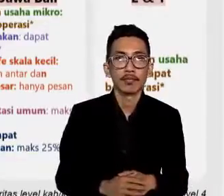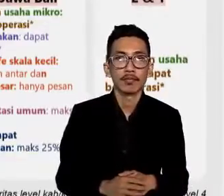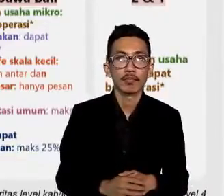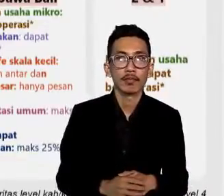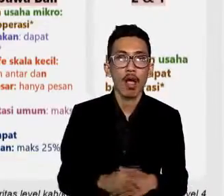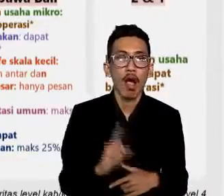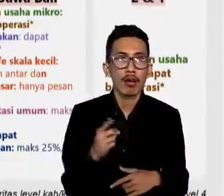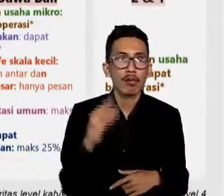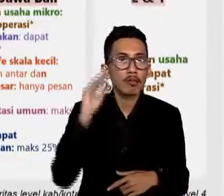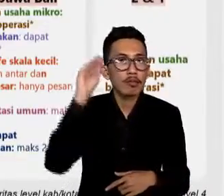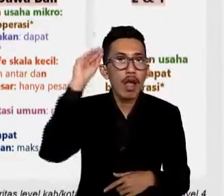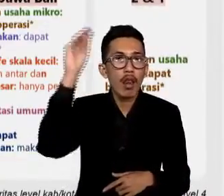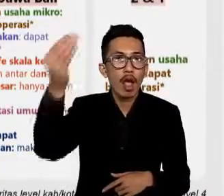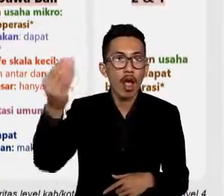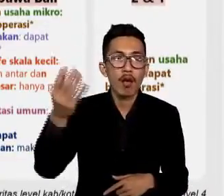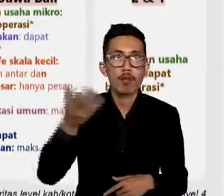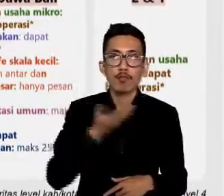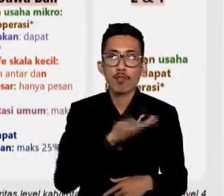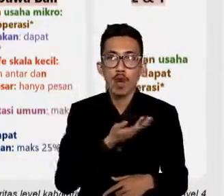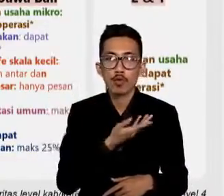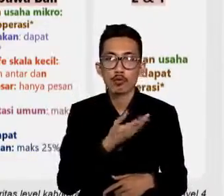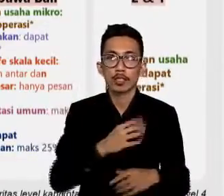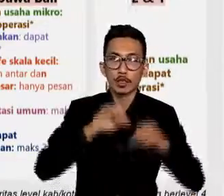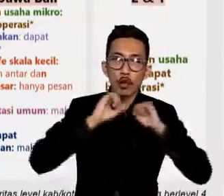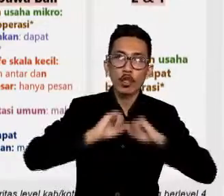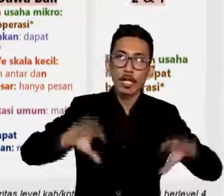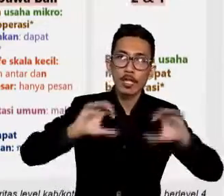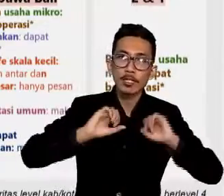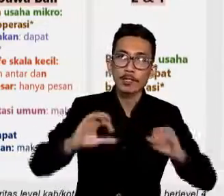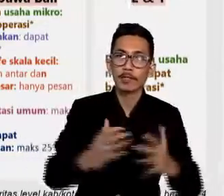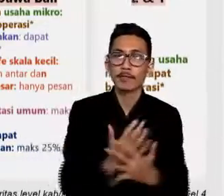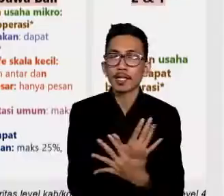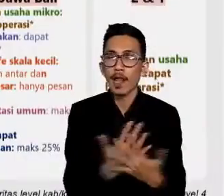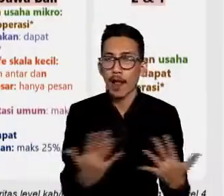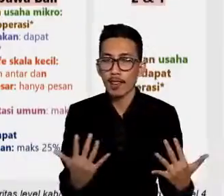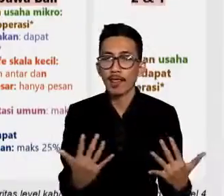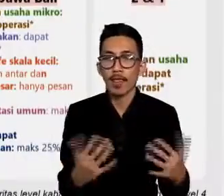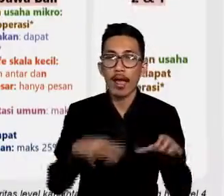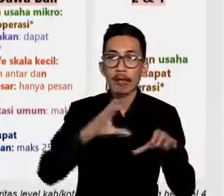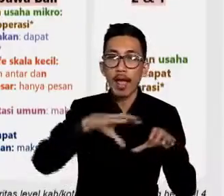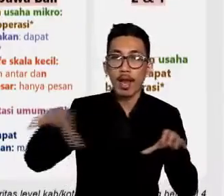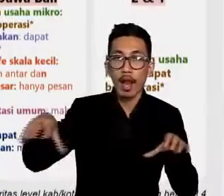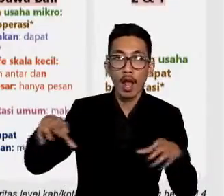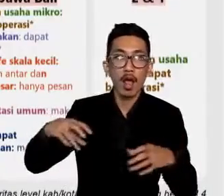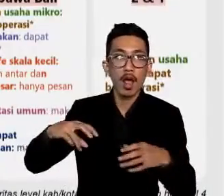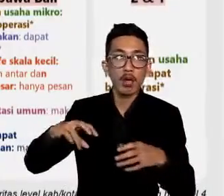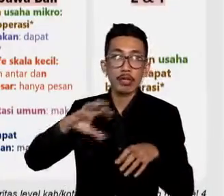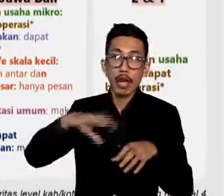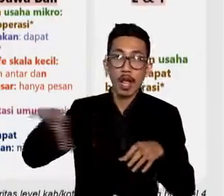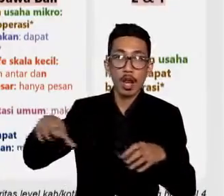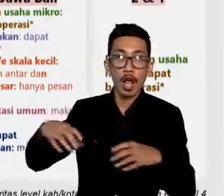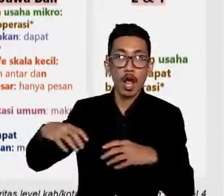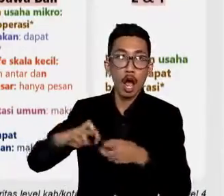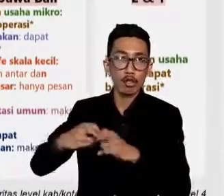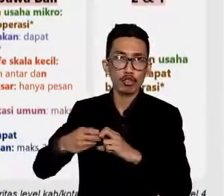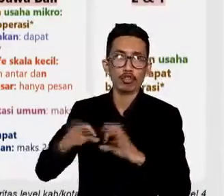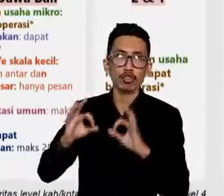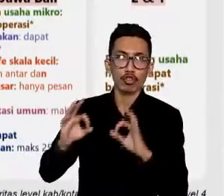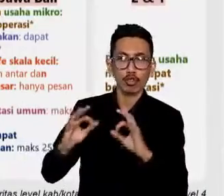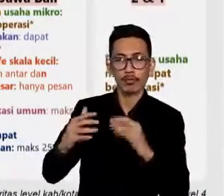pembukaan kegiatan sosial kemasyarakatan secara bertahap bagi daerah dengan kasusnya dinilai cukup terkendali